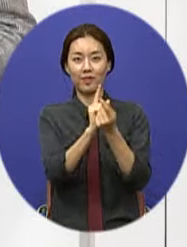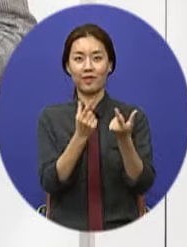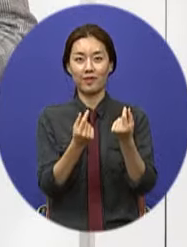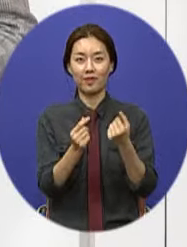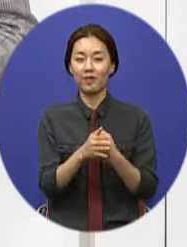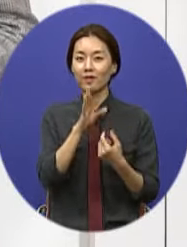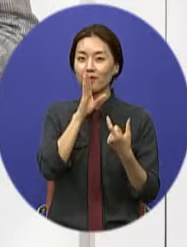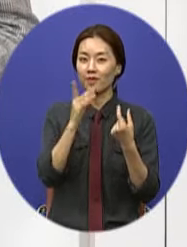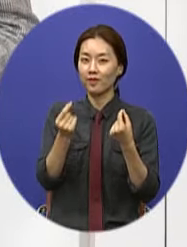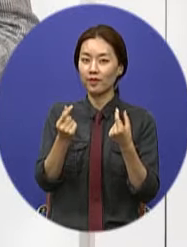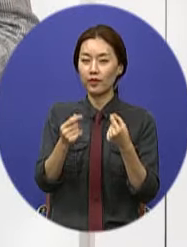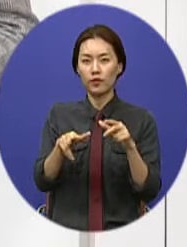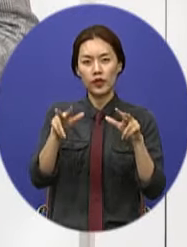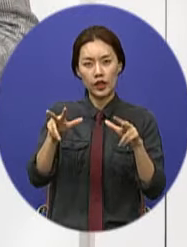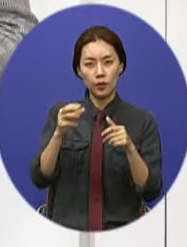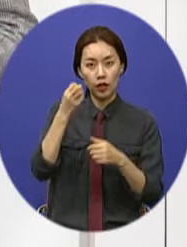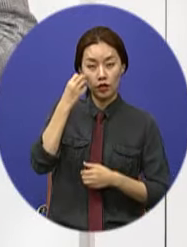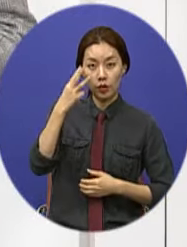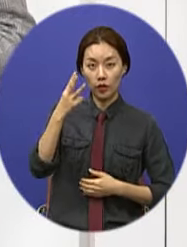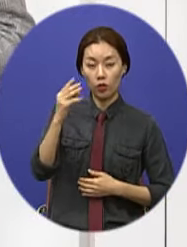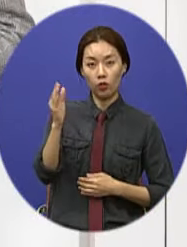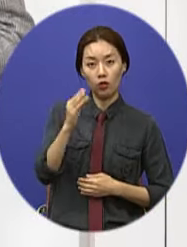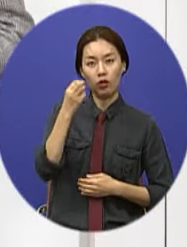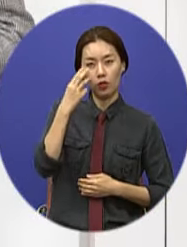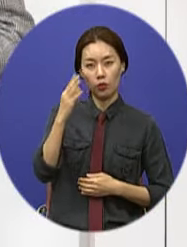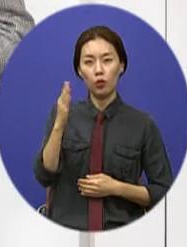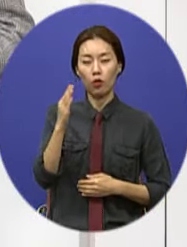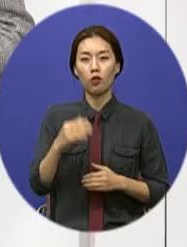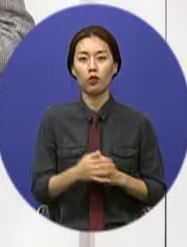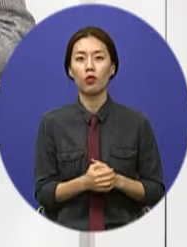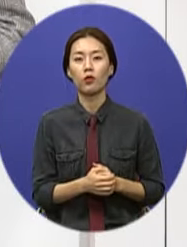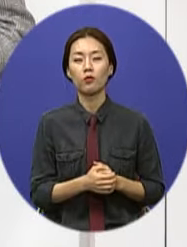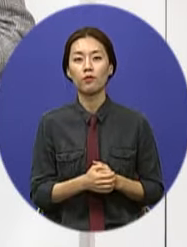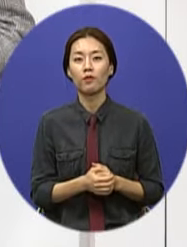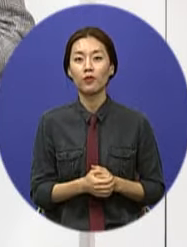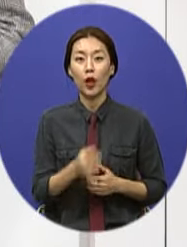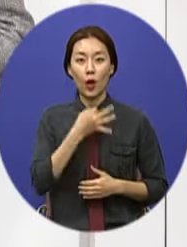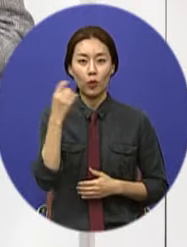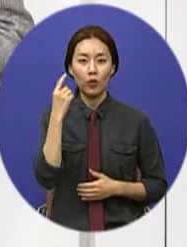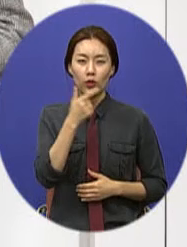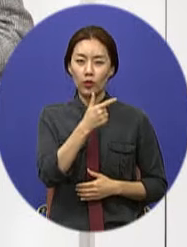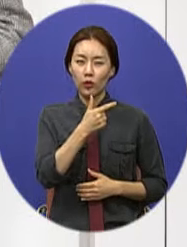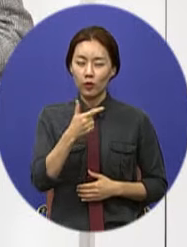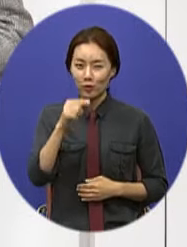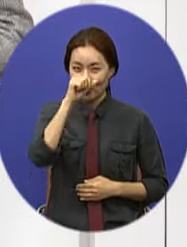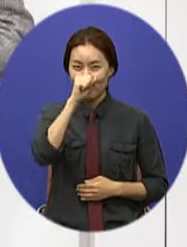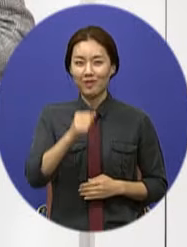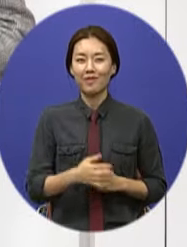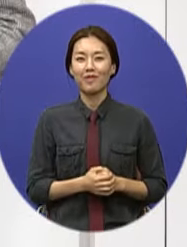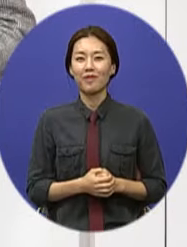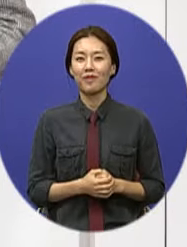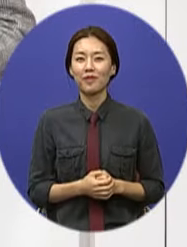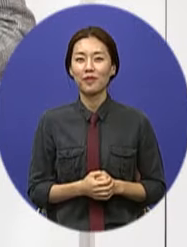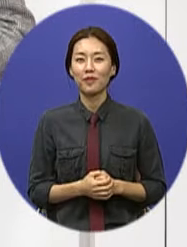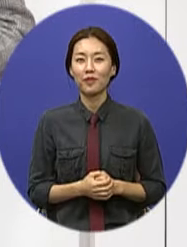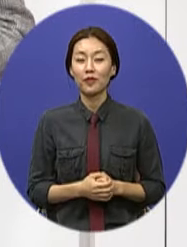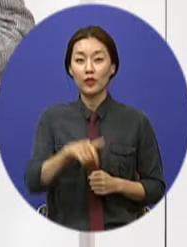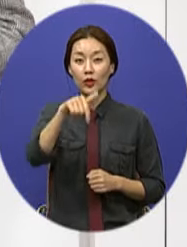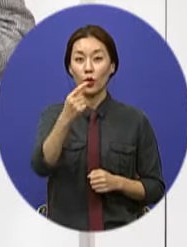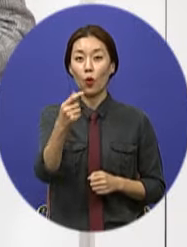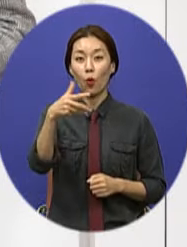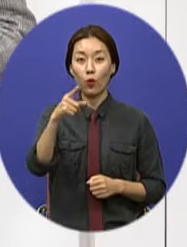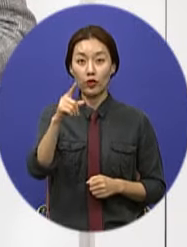네, 그렇죠. 지금 한 3개월 정도 됐나요? 그 정도 됐죠. 네, 네. 네. 목소리가 너무 좋아요. 그러게. 네.